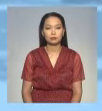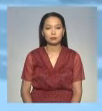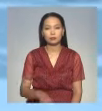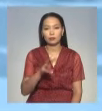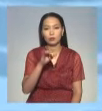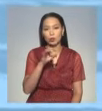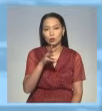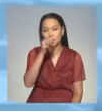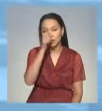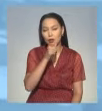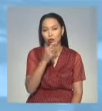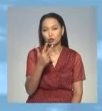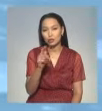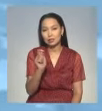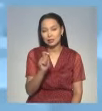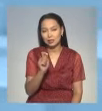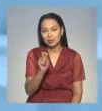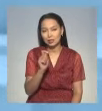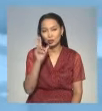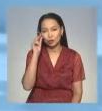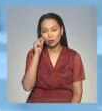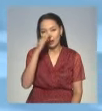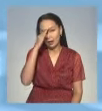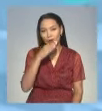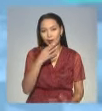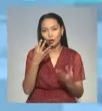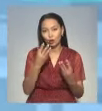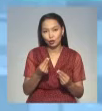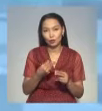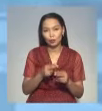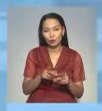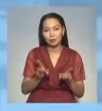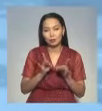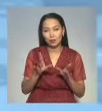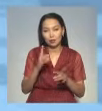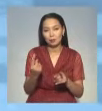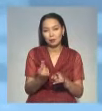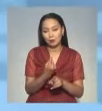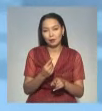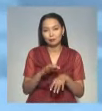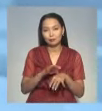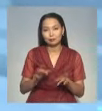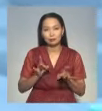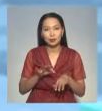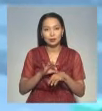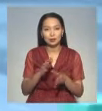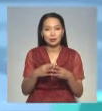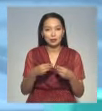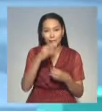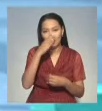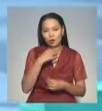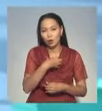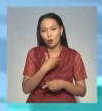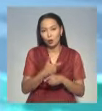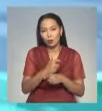Маусым айының 3-ші жексенбісі әкелер күні. Биыл бұл мереке елімізде алғаш рет тойланады. Қазір жанұяда әкенің рөлі төмендеп кетті деген